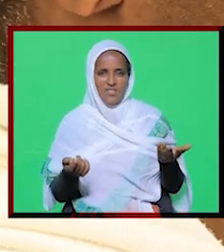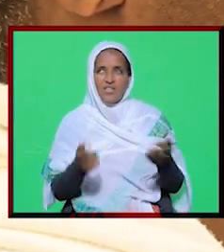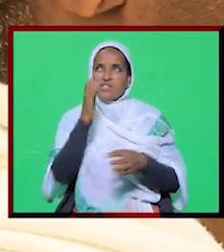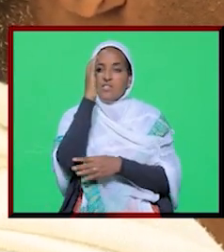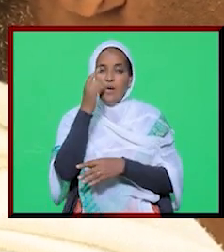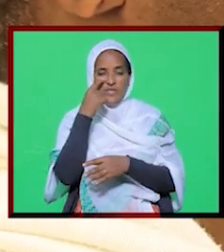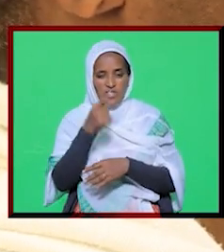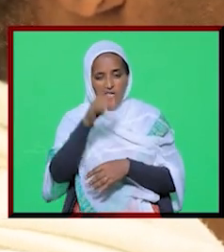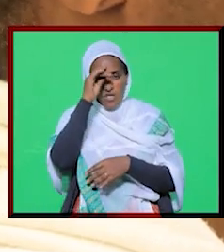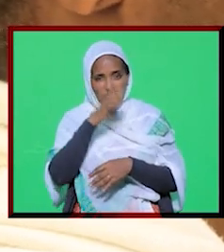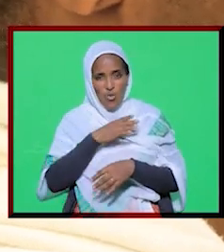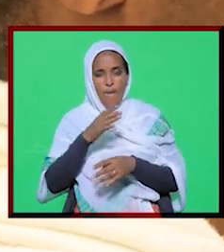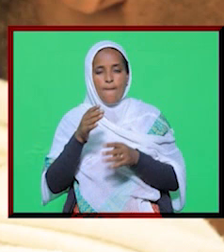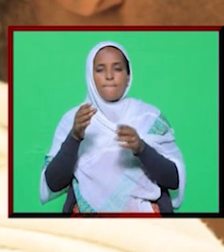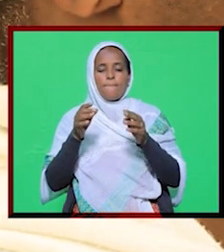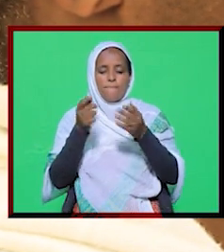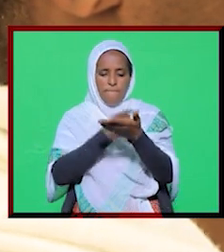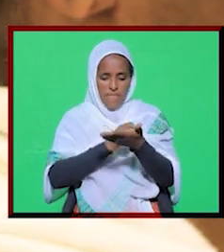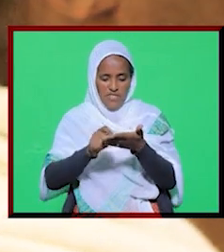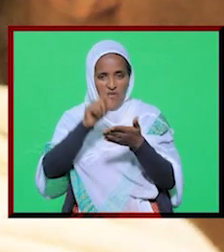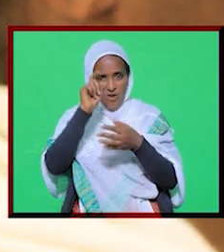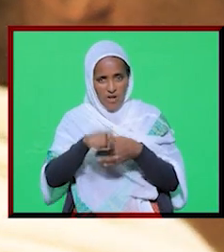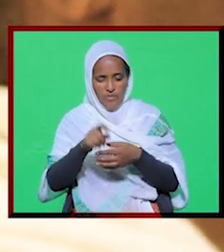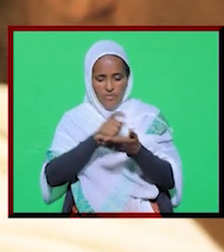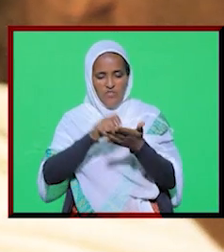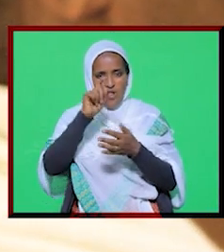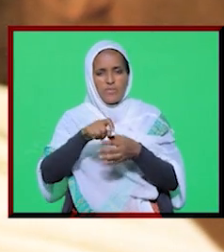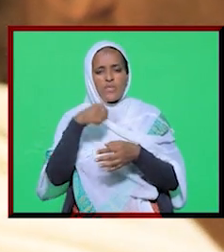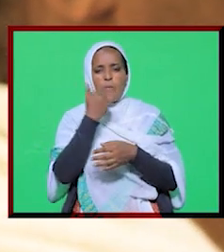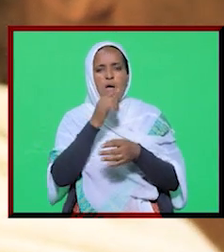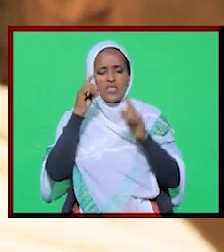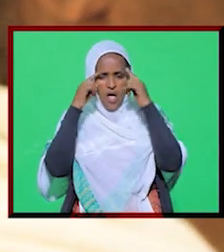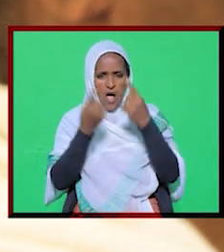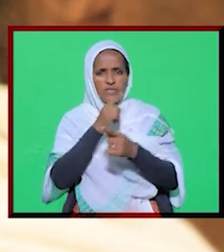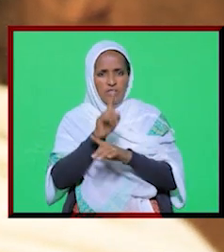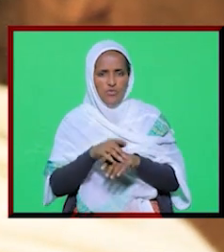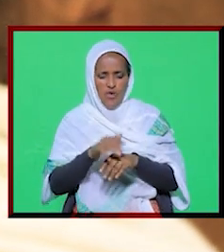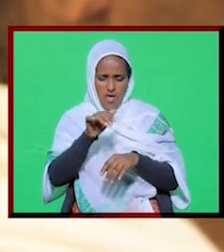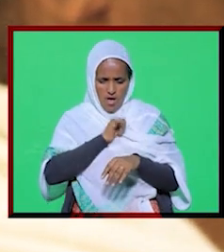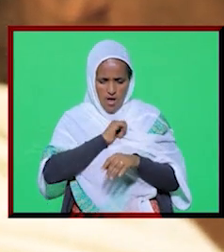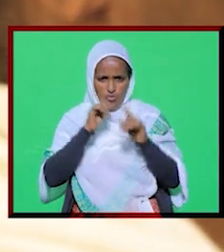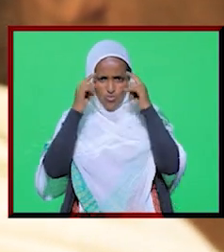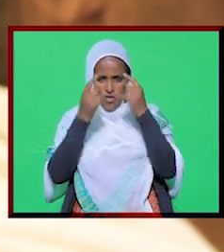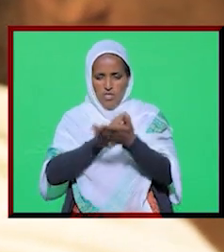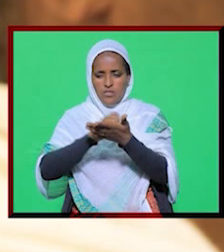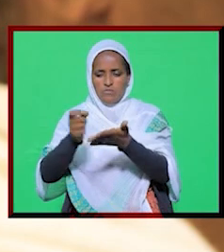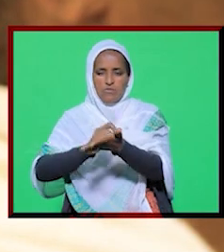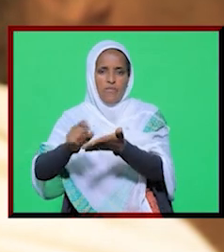እግዚአብሔር ያሳያችሁ። ሰው መጽሐፍ ካለበት መጽሐፍም ያለበት የማንን ኃጢአት ነው? የራሱን ነው። ልጽደቅ